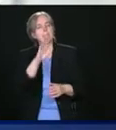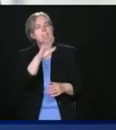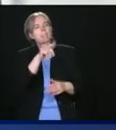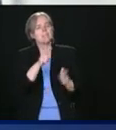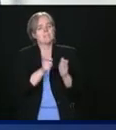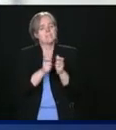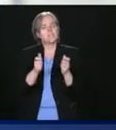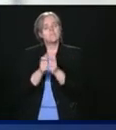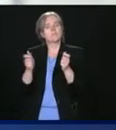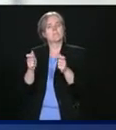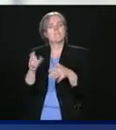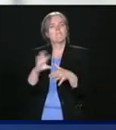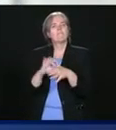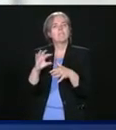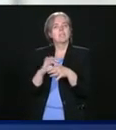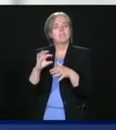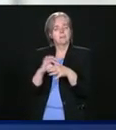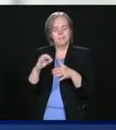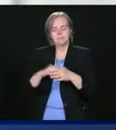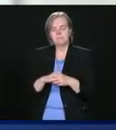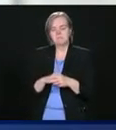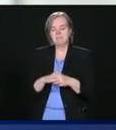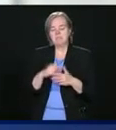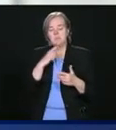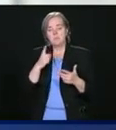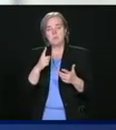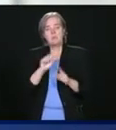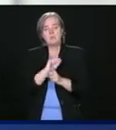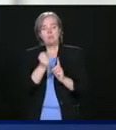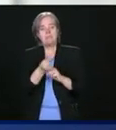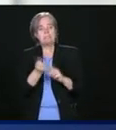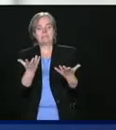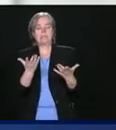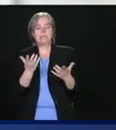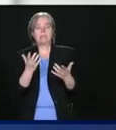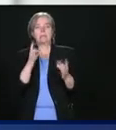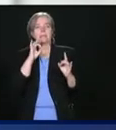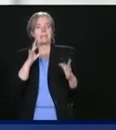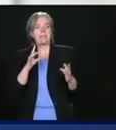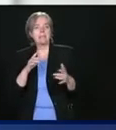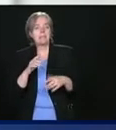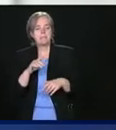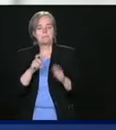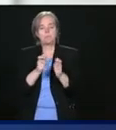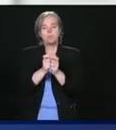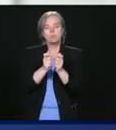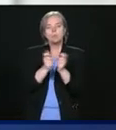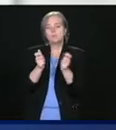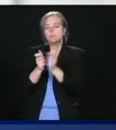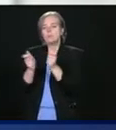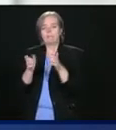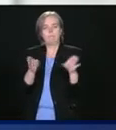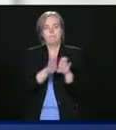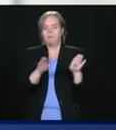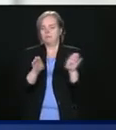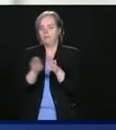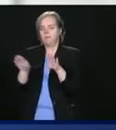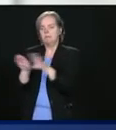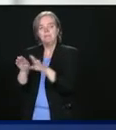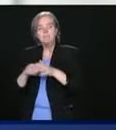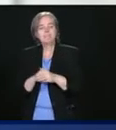L'industrie canadienne de la viande fait face à une crise. Plusieurs installations de transformation ont dû fermer en raison de